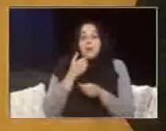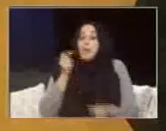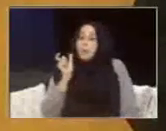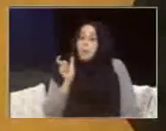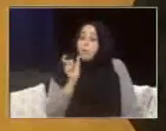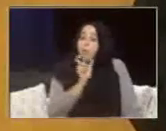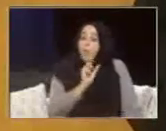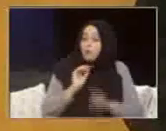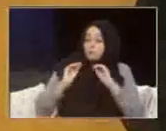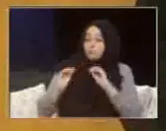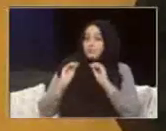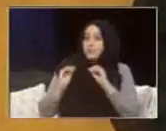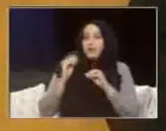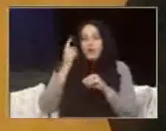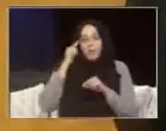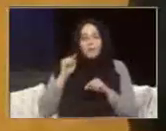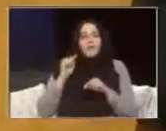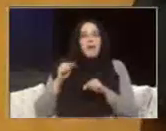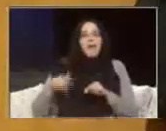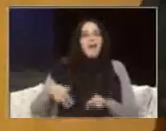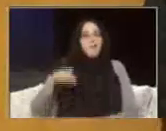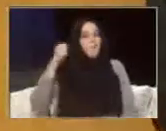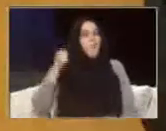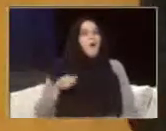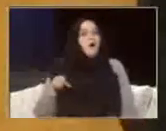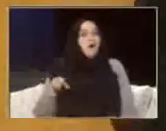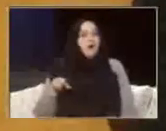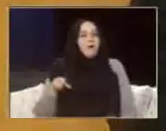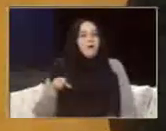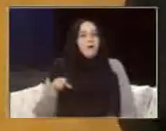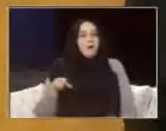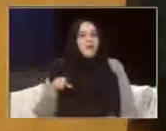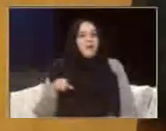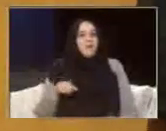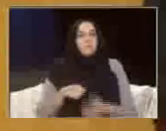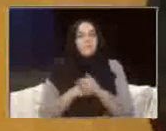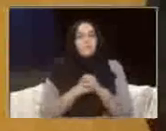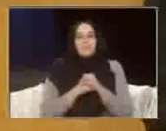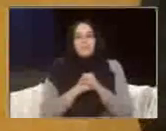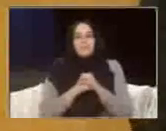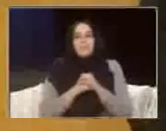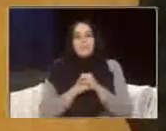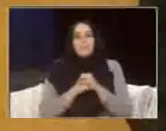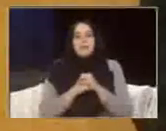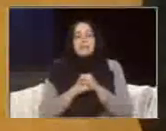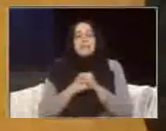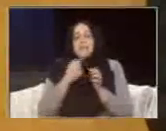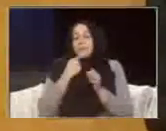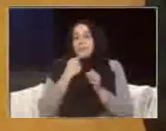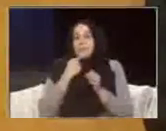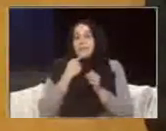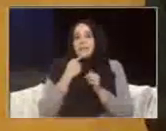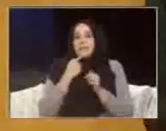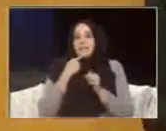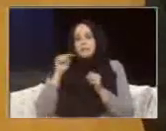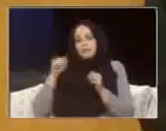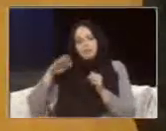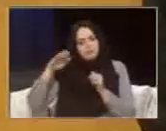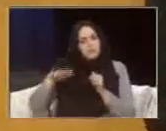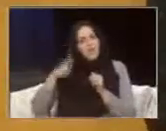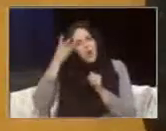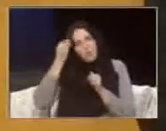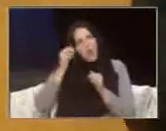ولكن كلمات في محض العقيدة، واعلم أنهما ما أصابك ما كان يخطئك وما أخطأك ما كان، يعني هذه الأشياء هل ابن عباس في ذلك